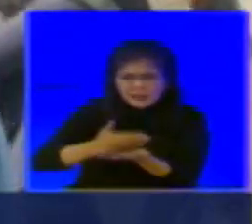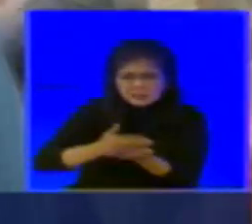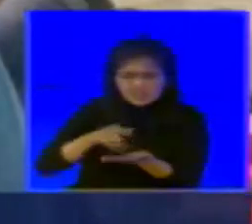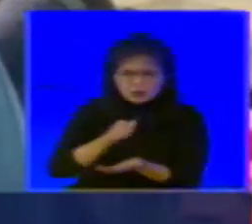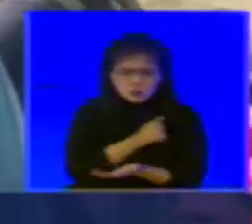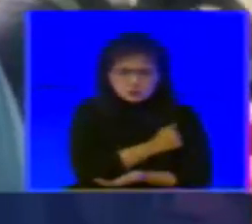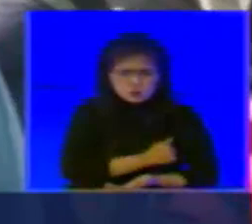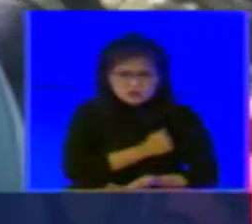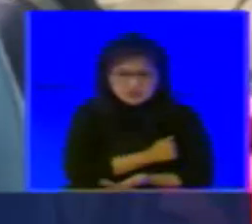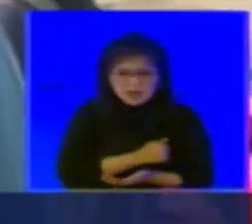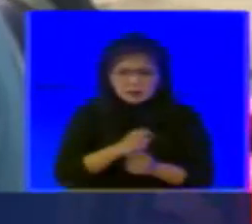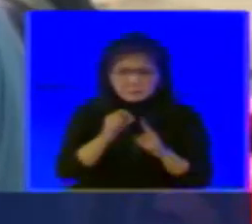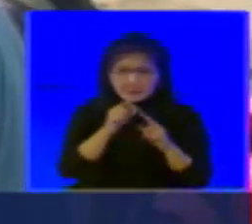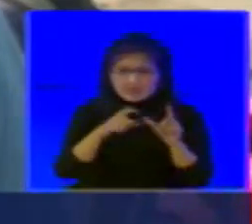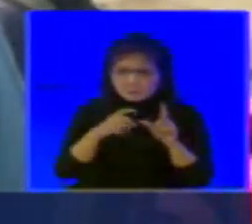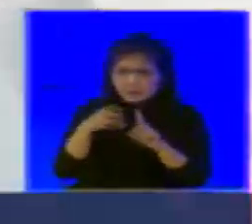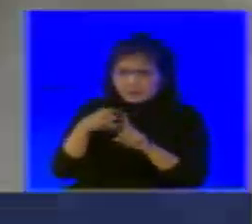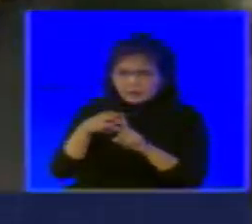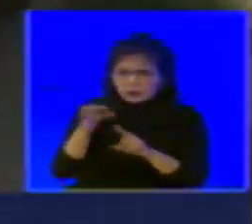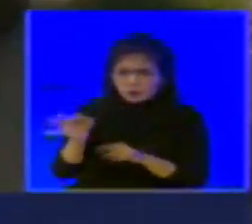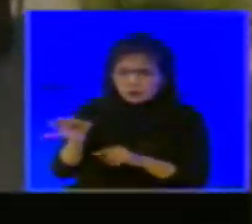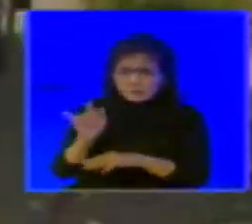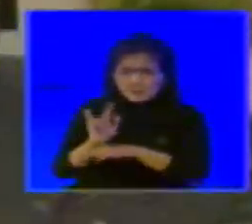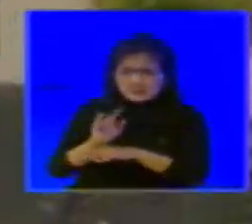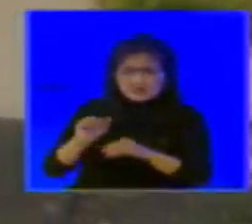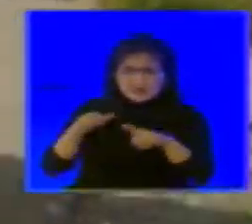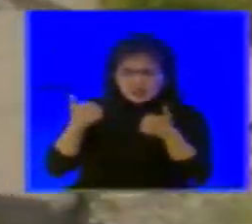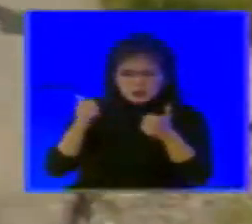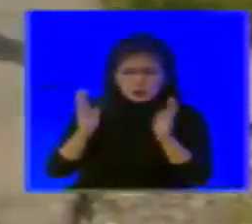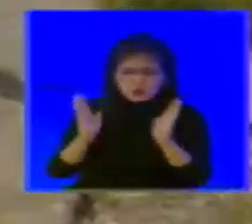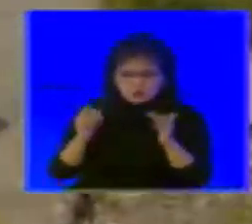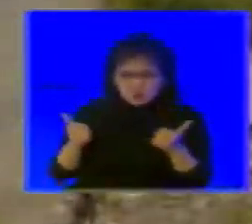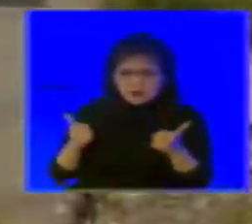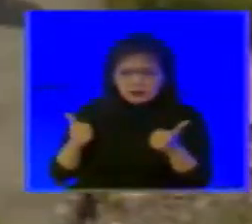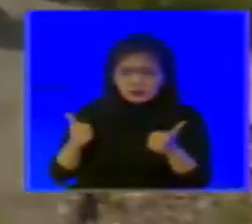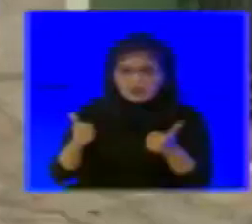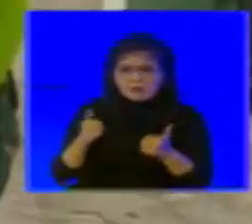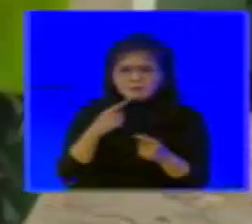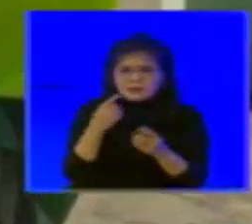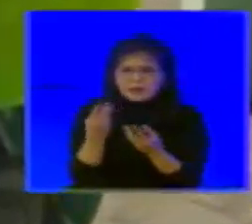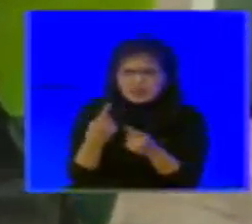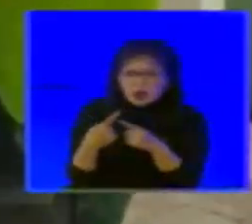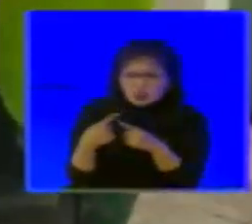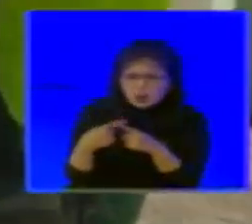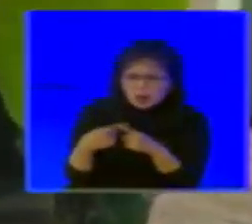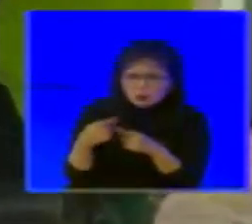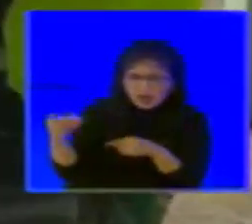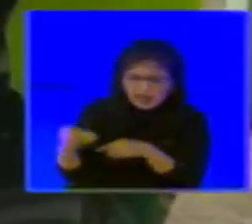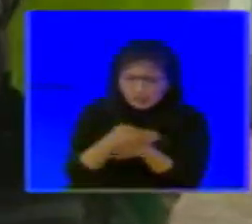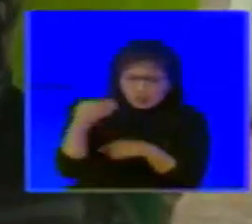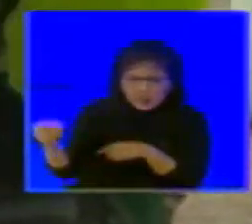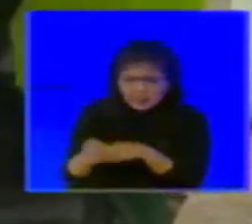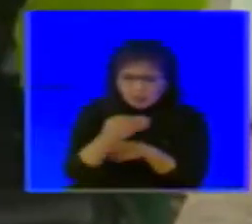besar. Kota Bekasi siap melaksanakan juga. Selain melakukan penghitungan kendaraan melintas, petugas juga memberikan himbauan kepada kendaraan